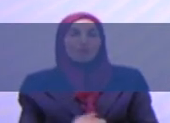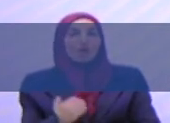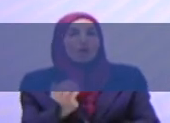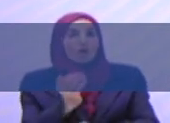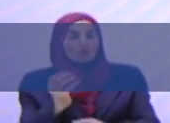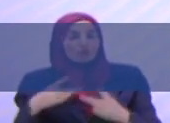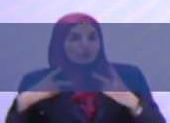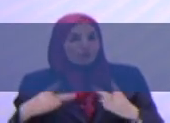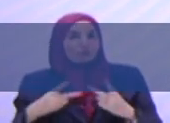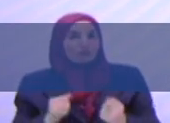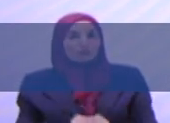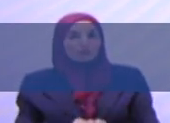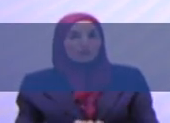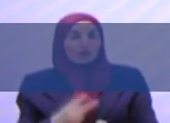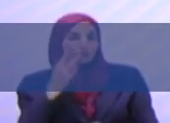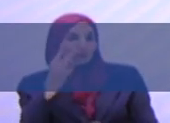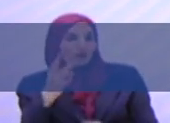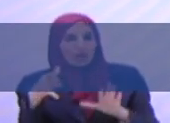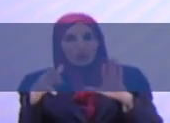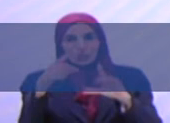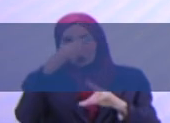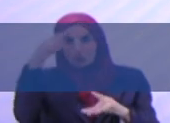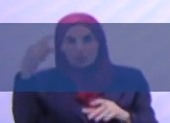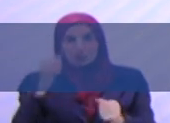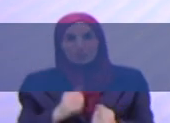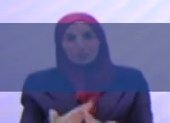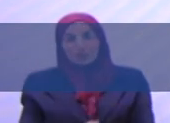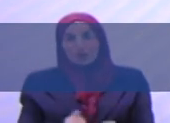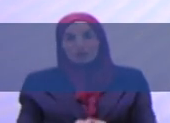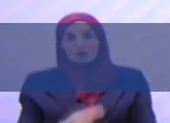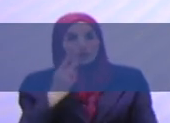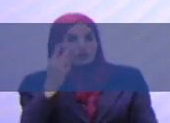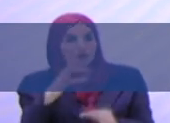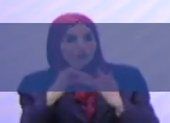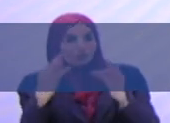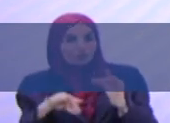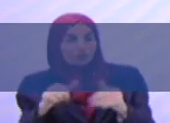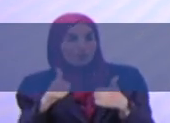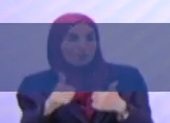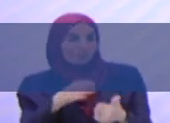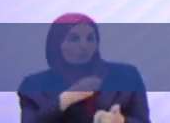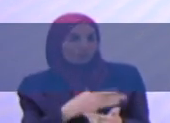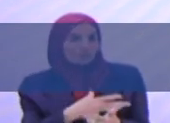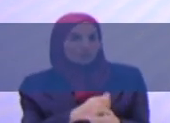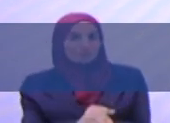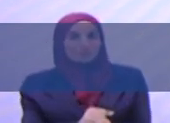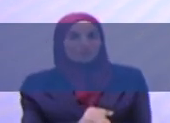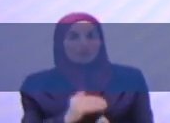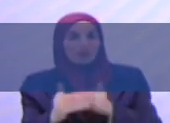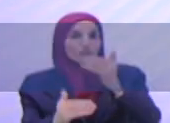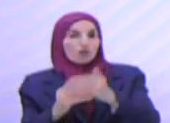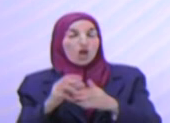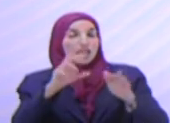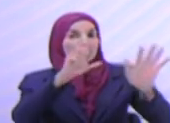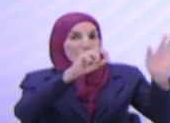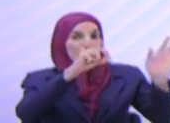والعزائم والنظرة السوداوية، وقد بدأوا اليوم يرون ثمار جهودهم بتحقيق أكثر من 80%